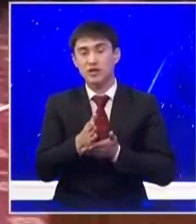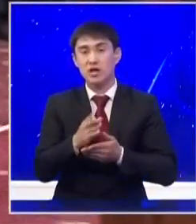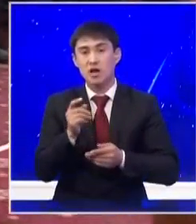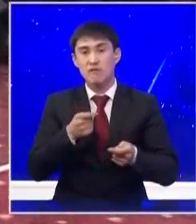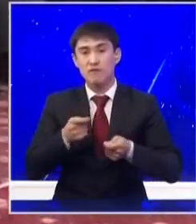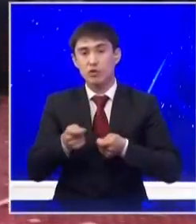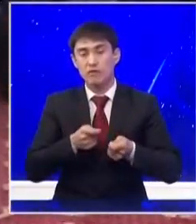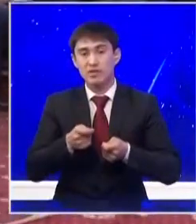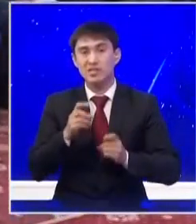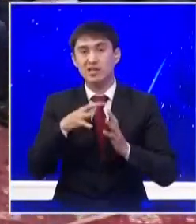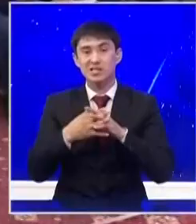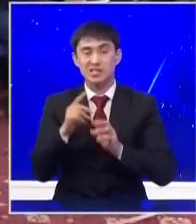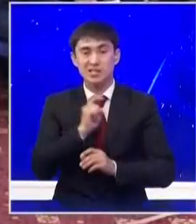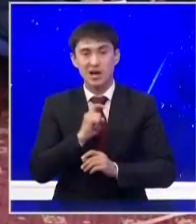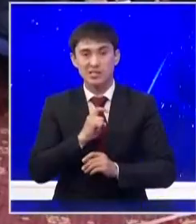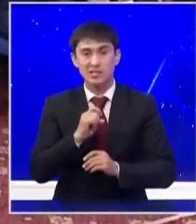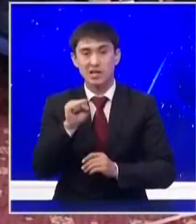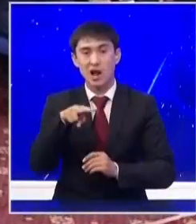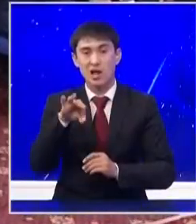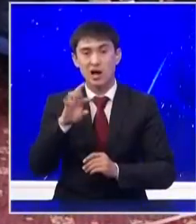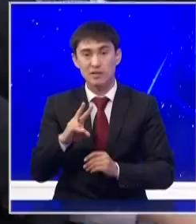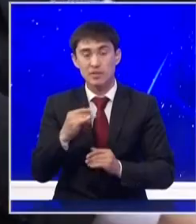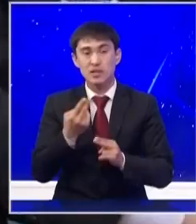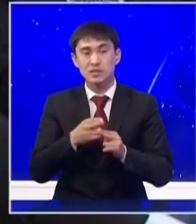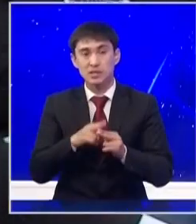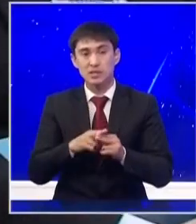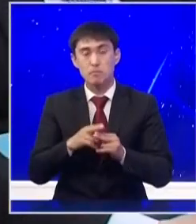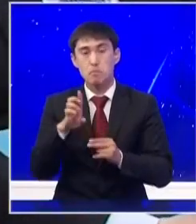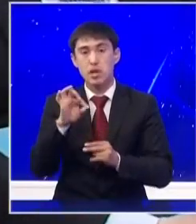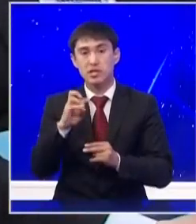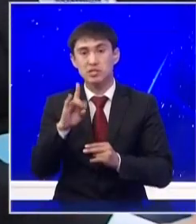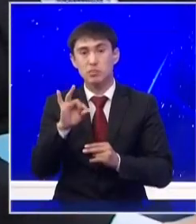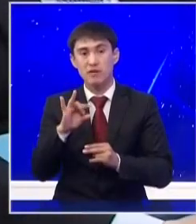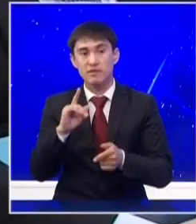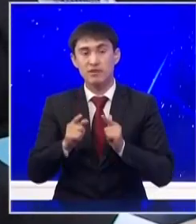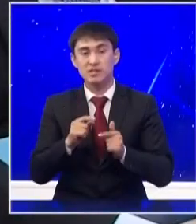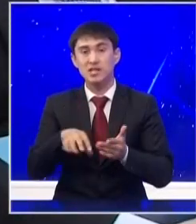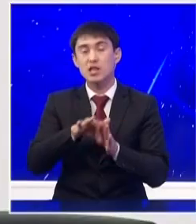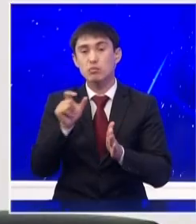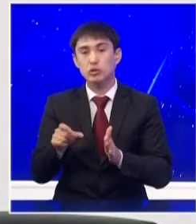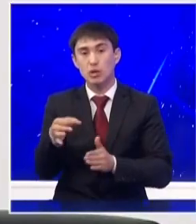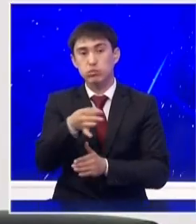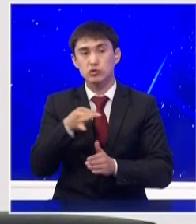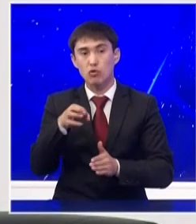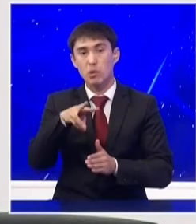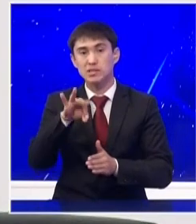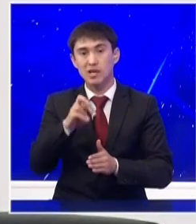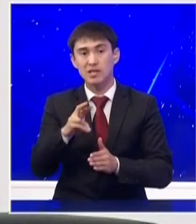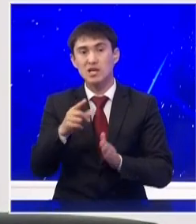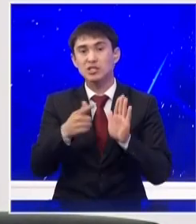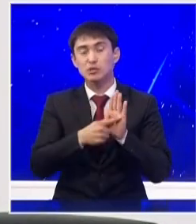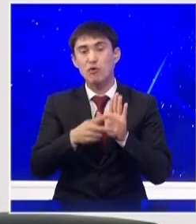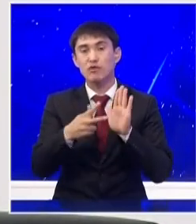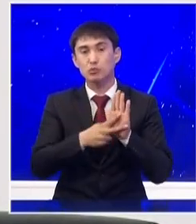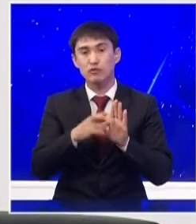качестве руководителя крестьянского хозяйства Алихан Наряду с этим берег тонышбаев является депутатом областного масла хата 7